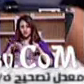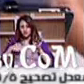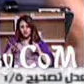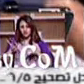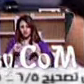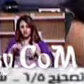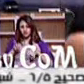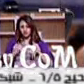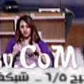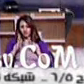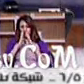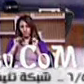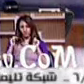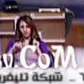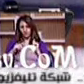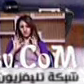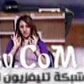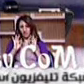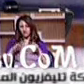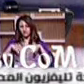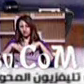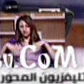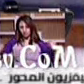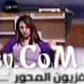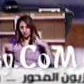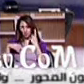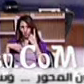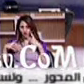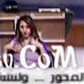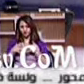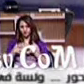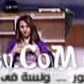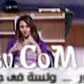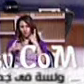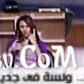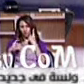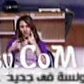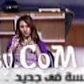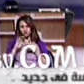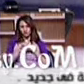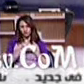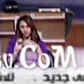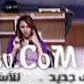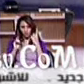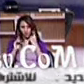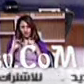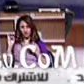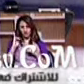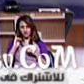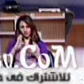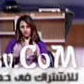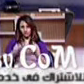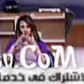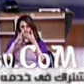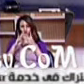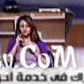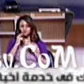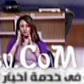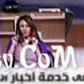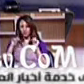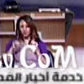رساله واحده بتقول مصر لازم تكون صف واحد جسد واحد كلمه واحده ايد على ايد في مواجهه اكبر واصعب واخطر اختبار بيعيشوا المصريين